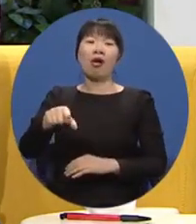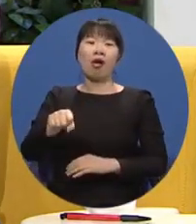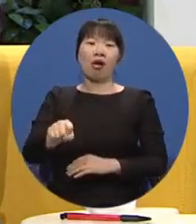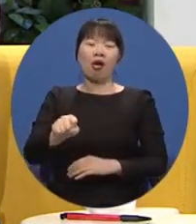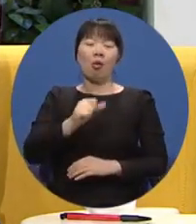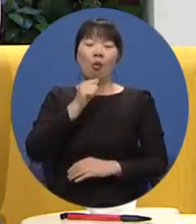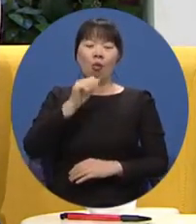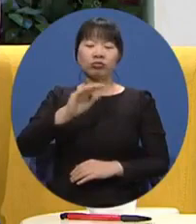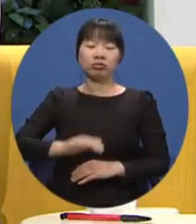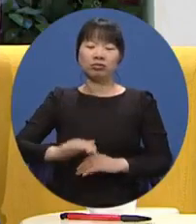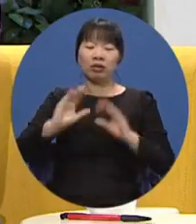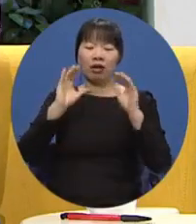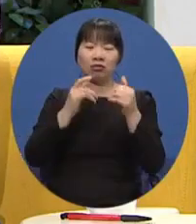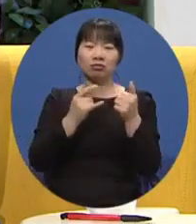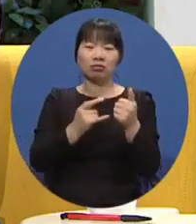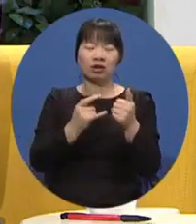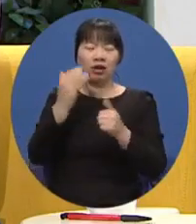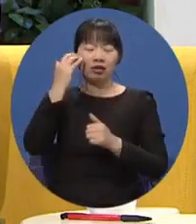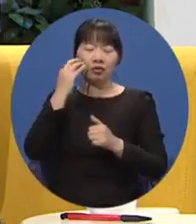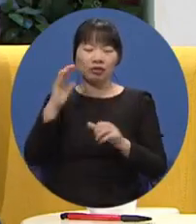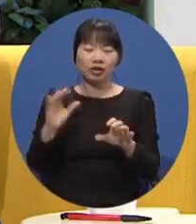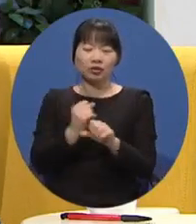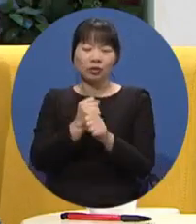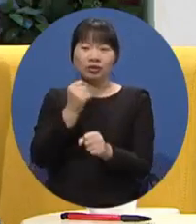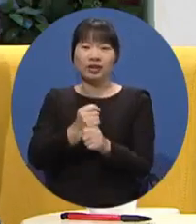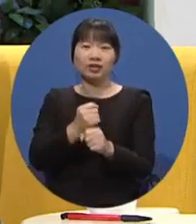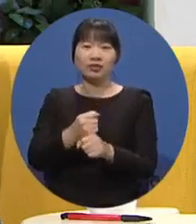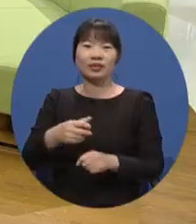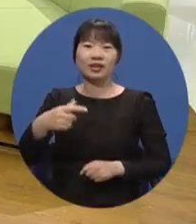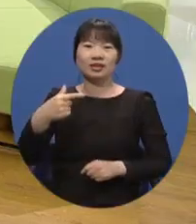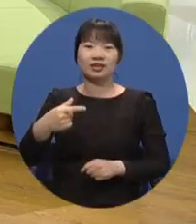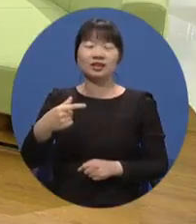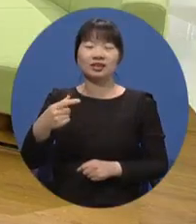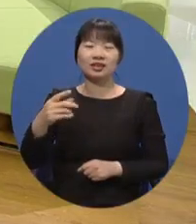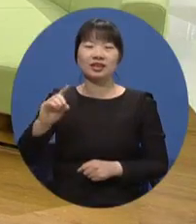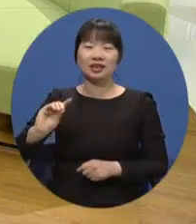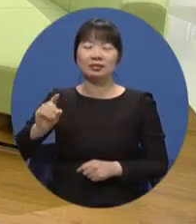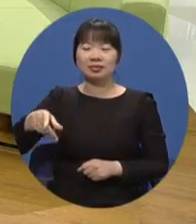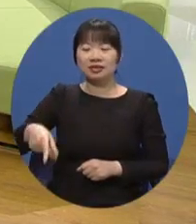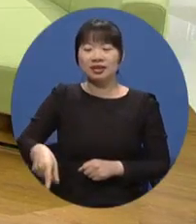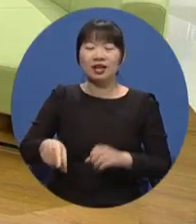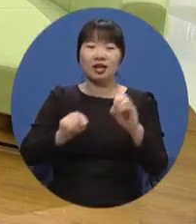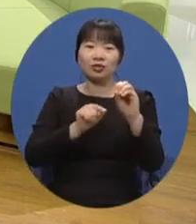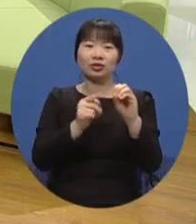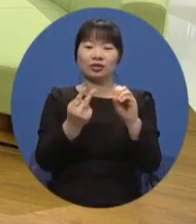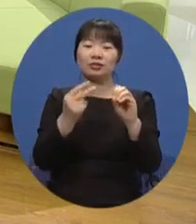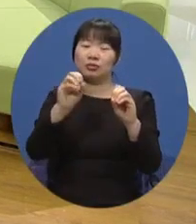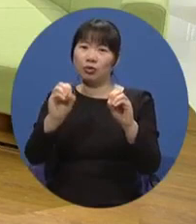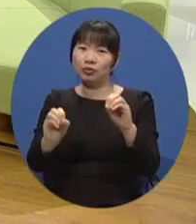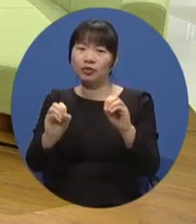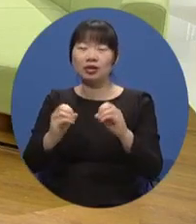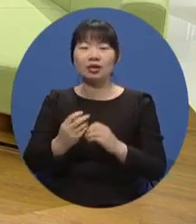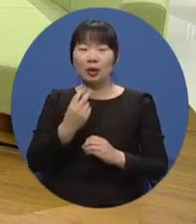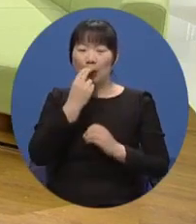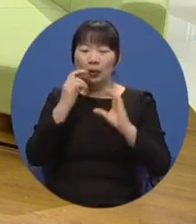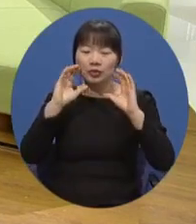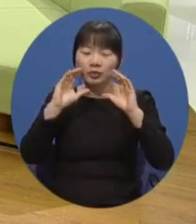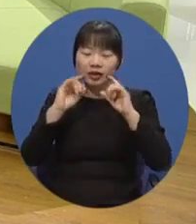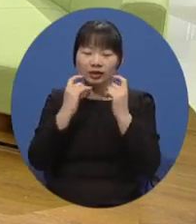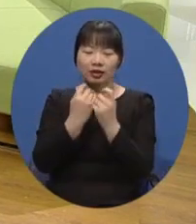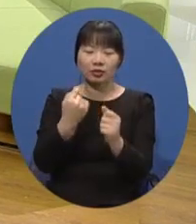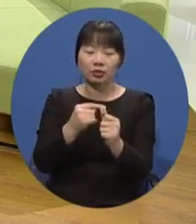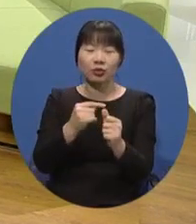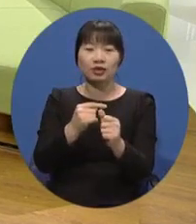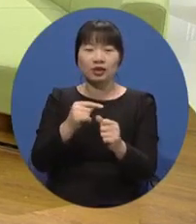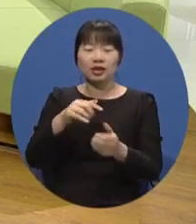5세 미만 아이들. 국내 총생산 GDP의 0.2%라고 그래요. 그리고 영유아 사교육 실태 조사를